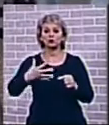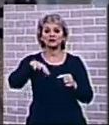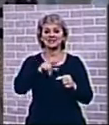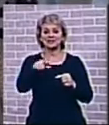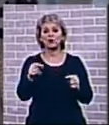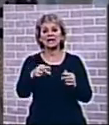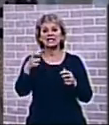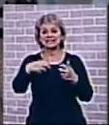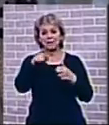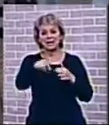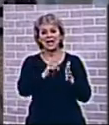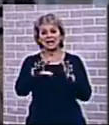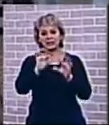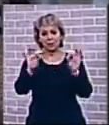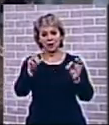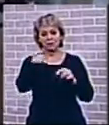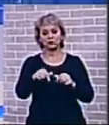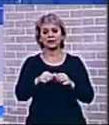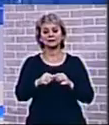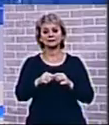всему короткое замыкание электропроводки.